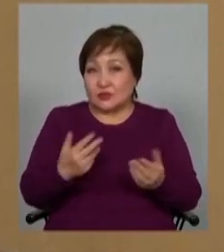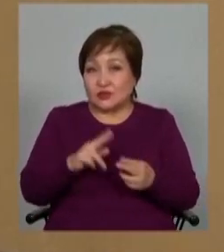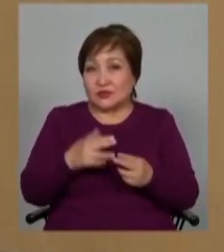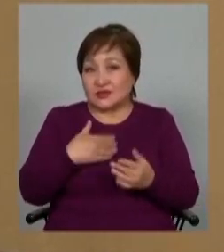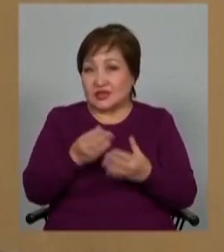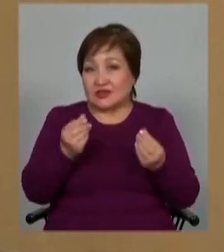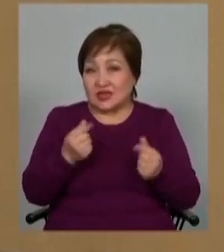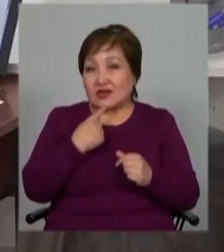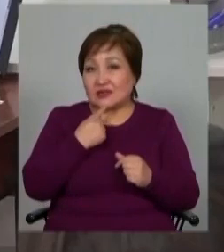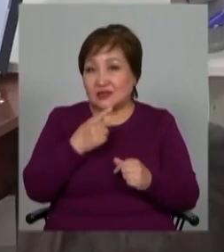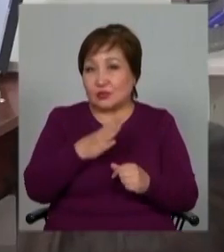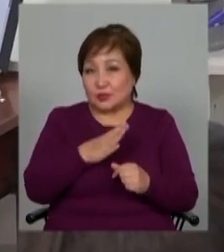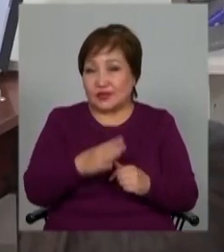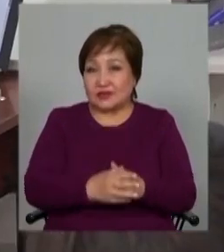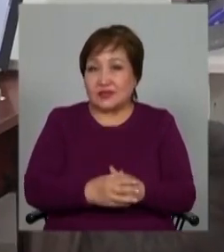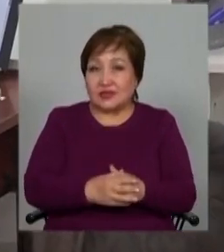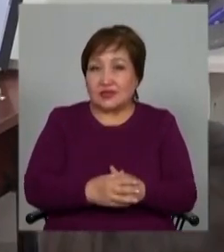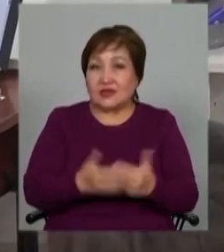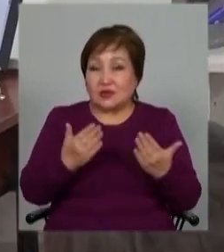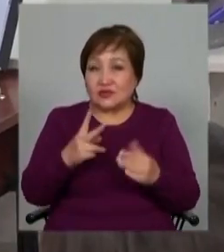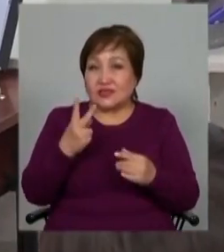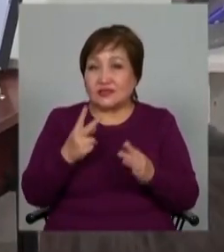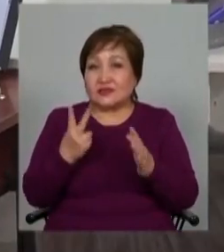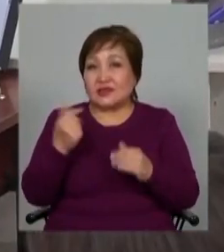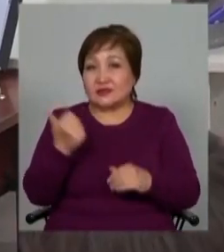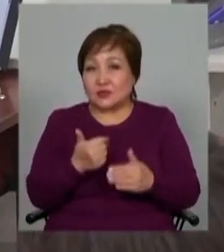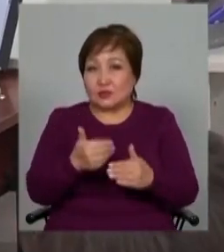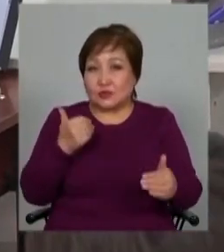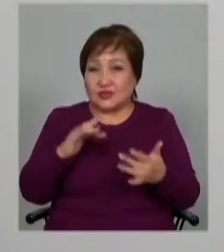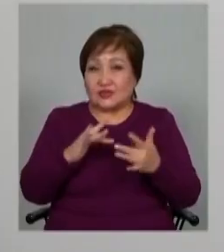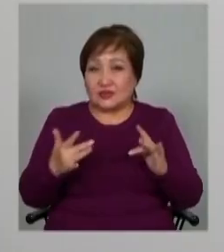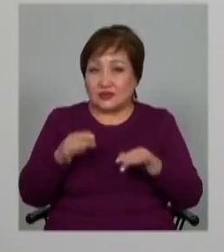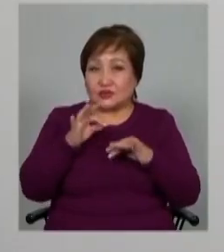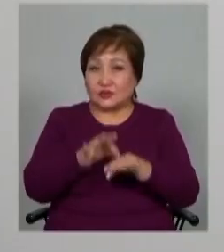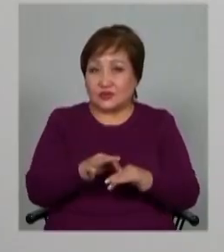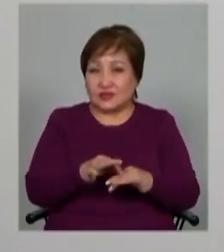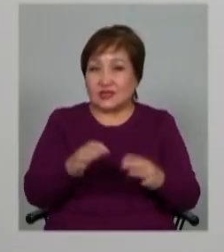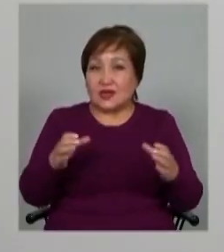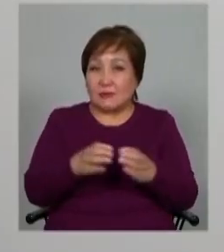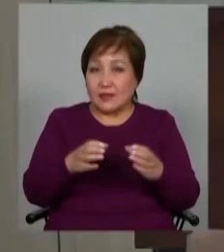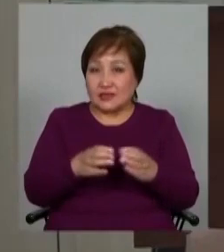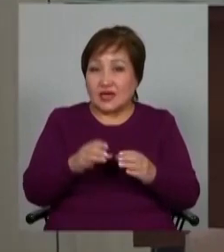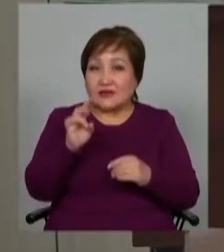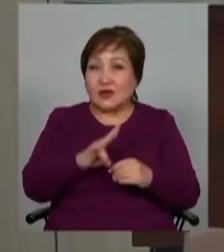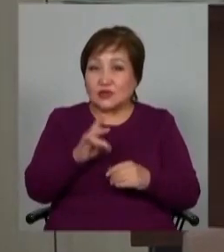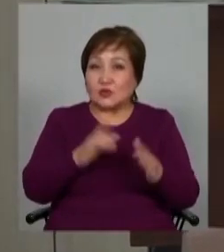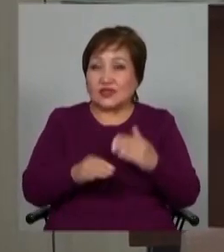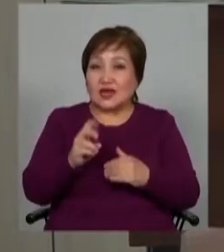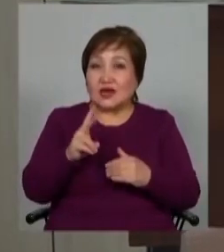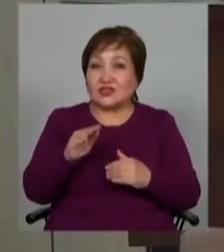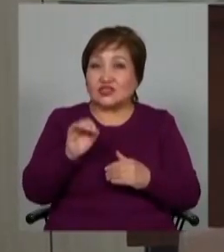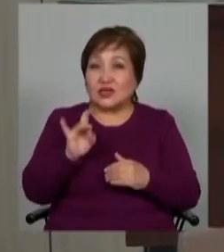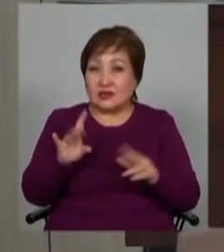ақшаға қиын боп кетті бізге. Осыдан 2-7 бұрын интернет желісін жүргізген мердігерлер Наурызбай ауданына қарасты Ақжар ықшам